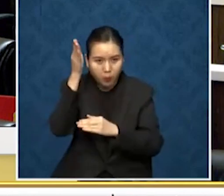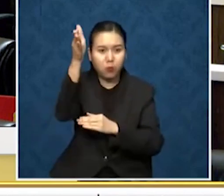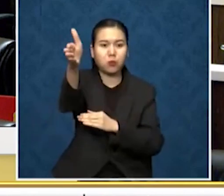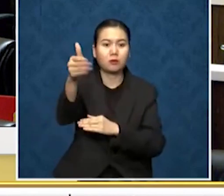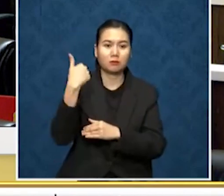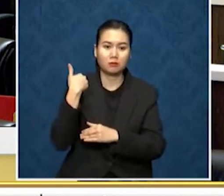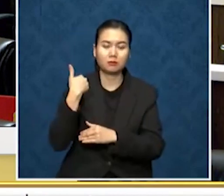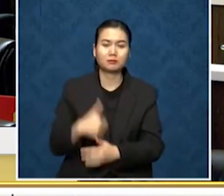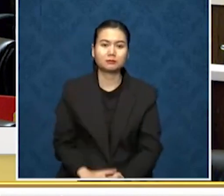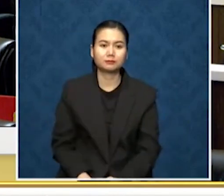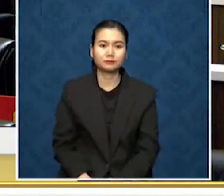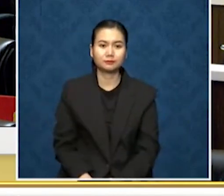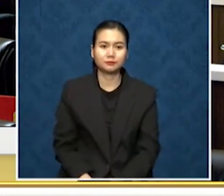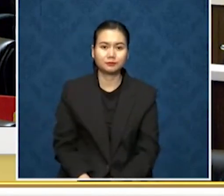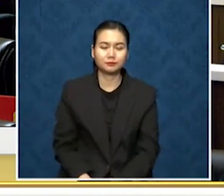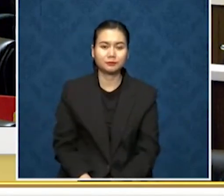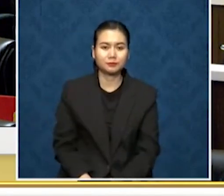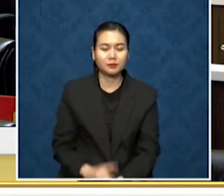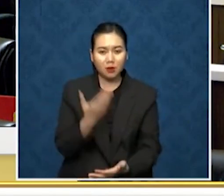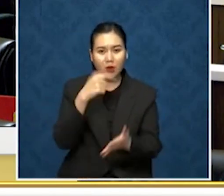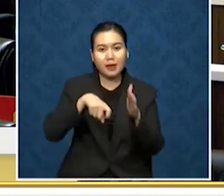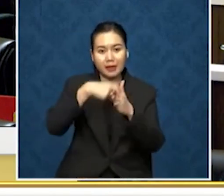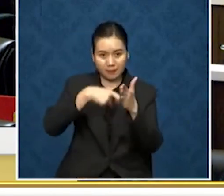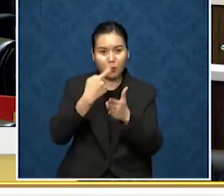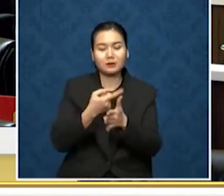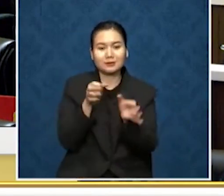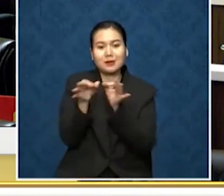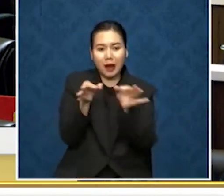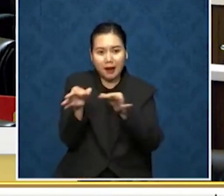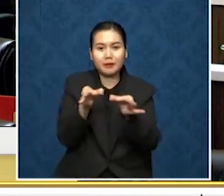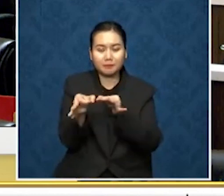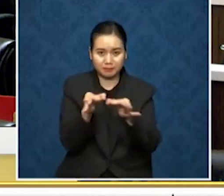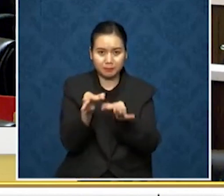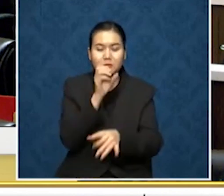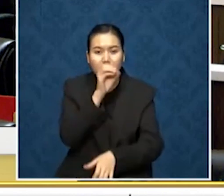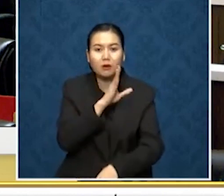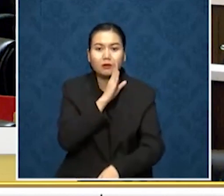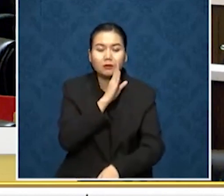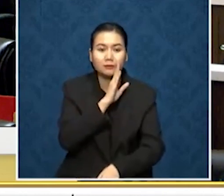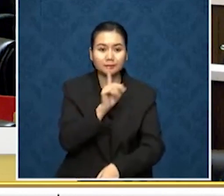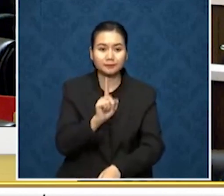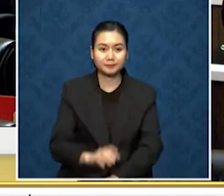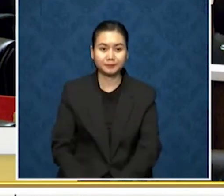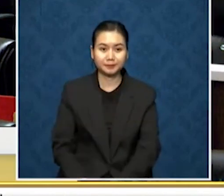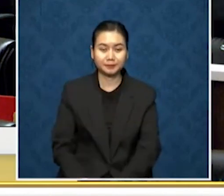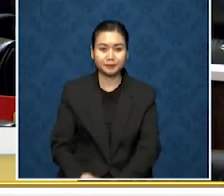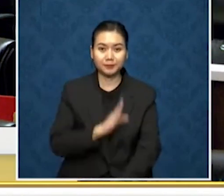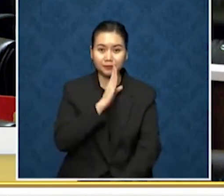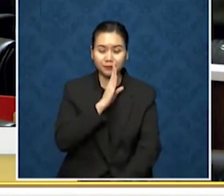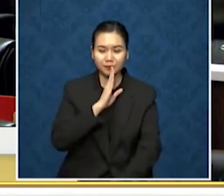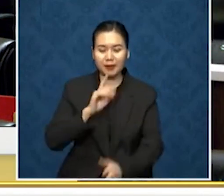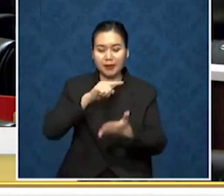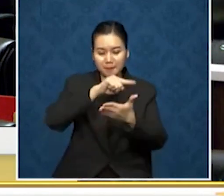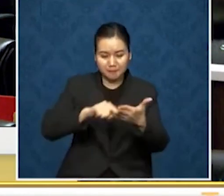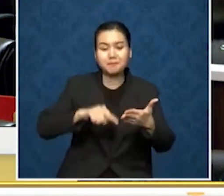ต่อไปด้วยเหตุผลทั้งหมดที่ผมพูดมาผมคิดว่าเราผ่านการ